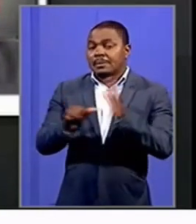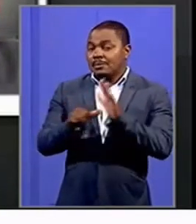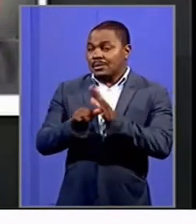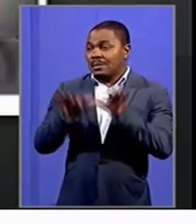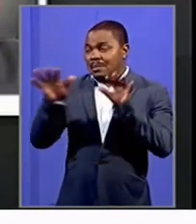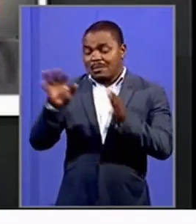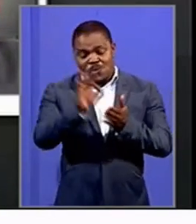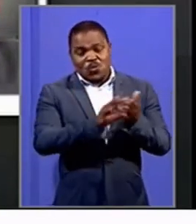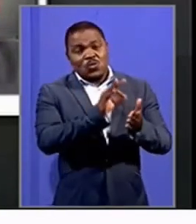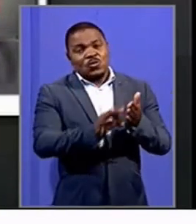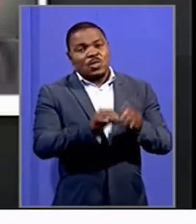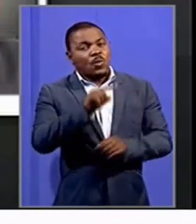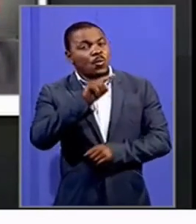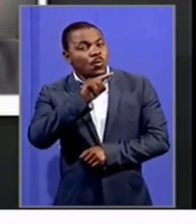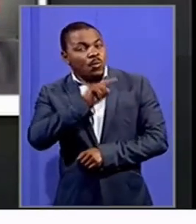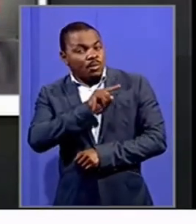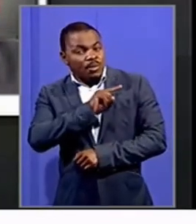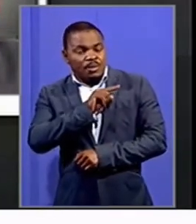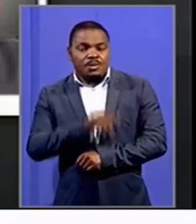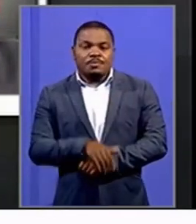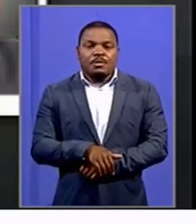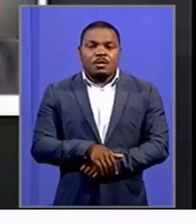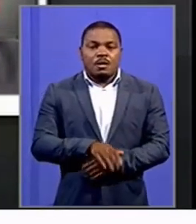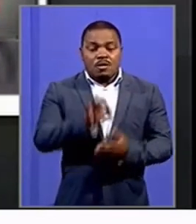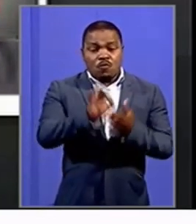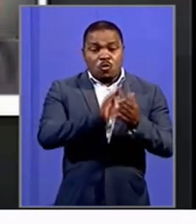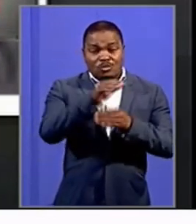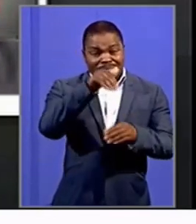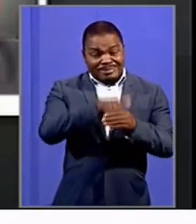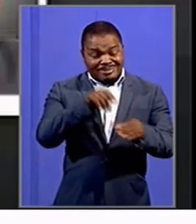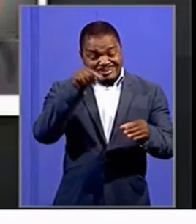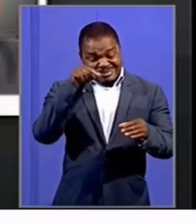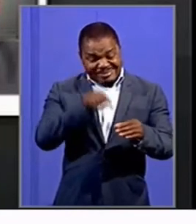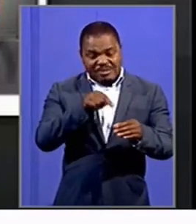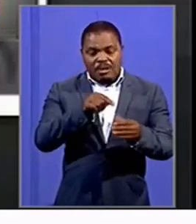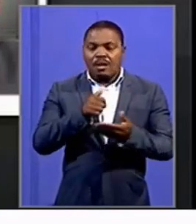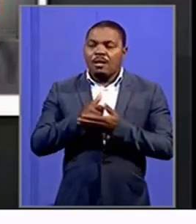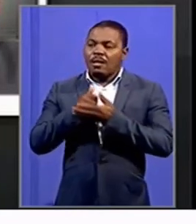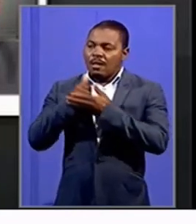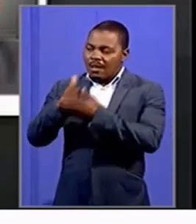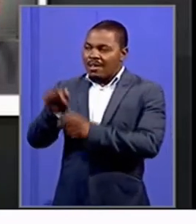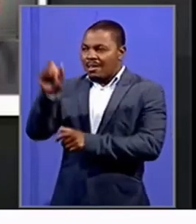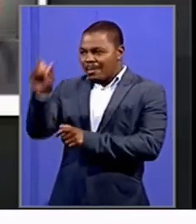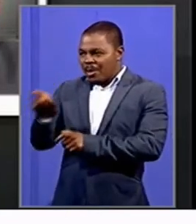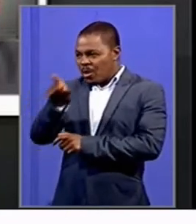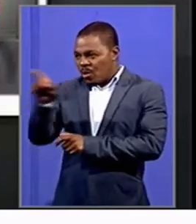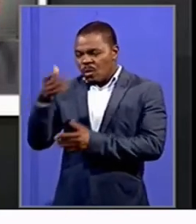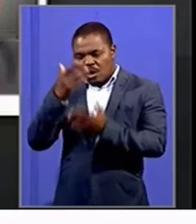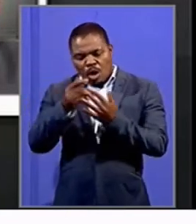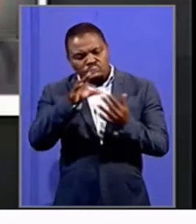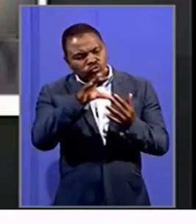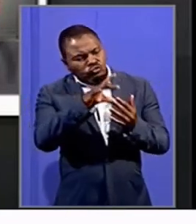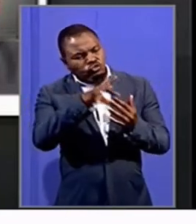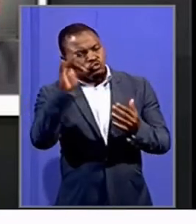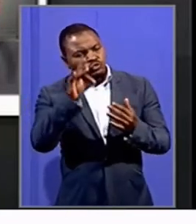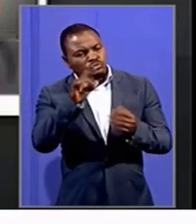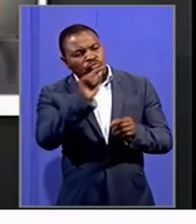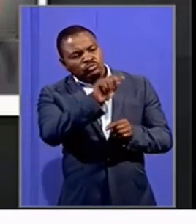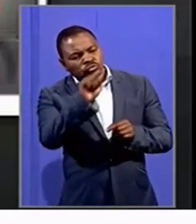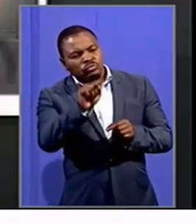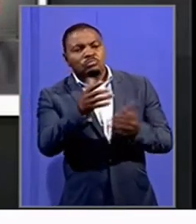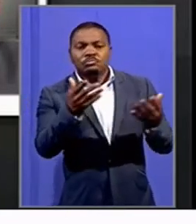gonne dikgetho di botlhokwa go thusa motho gore a kgone go ka thusa batho ba e leng gore